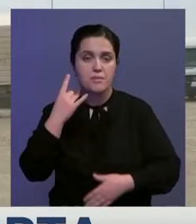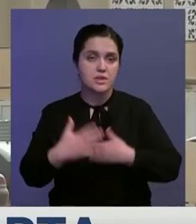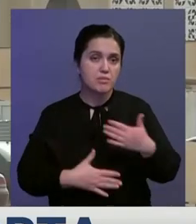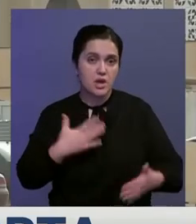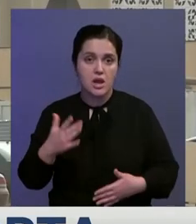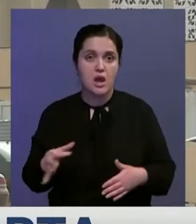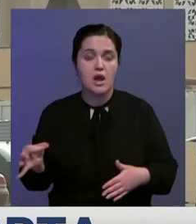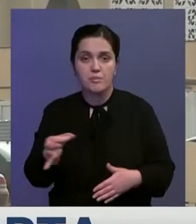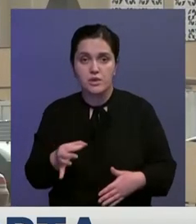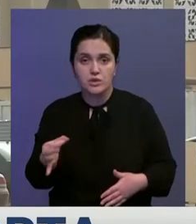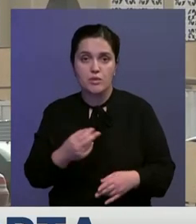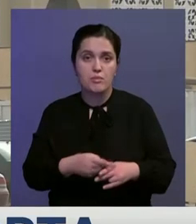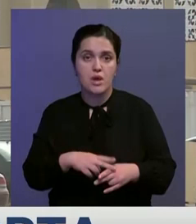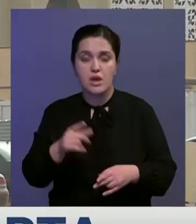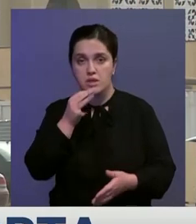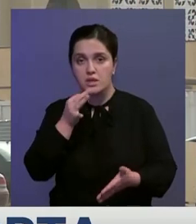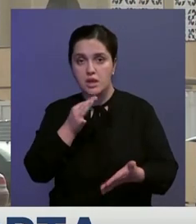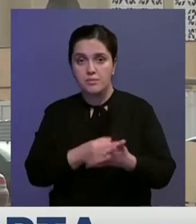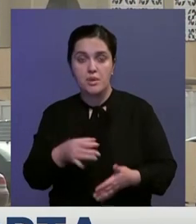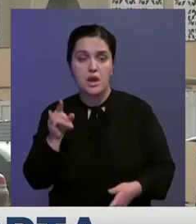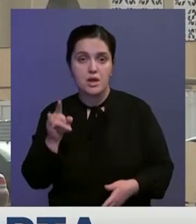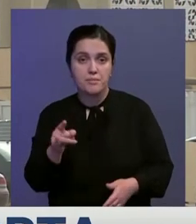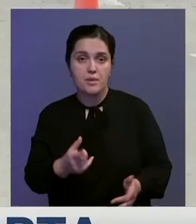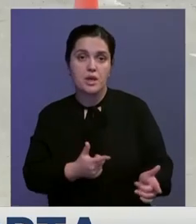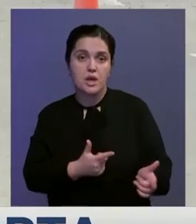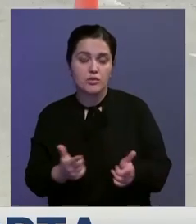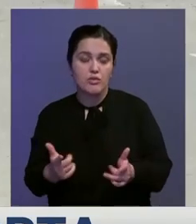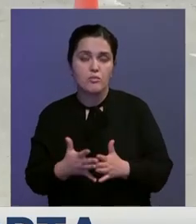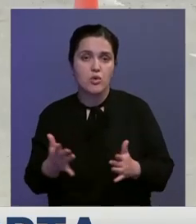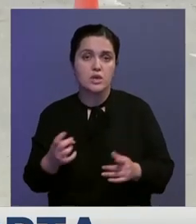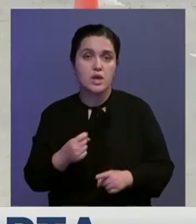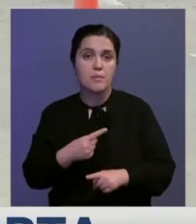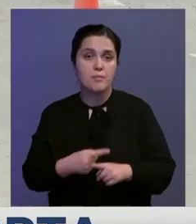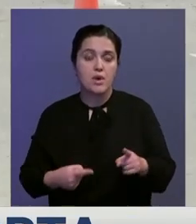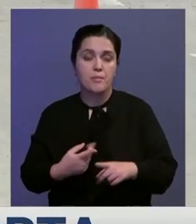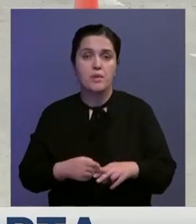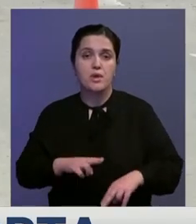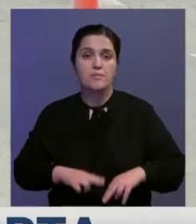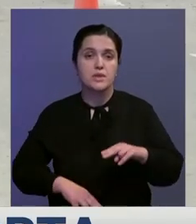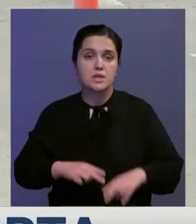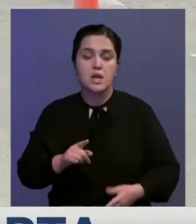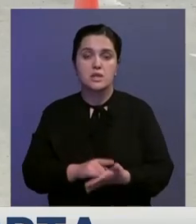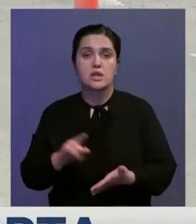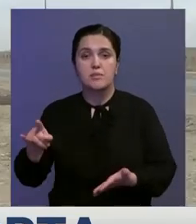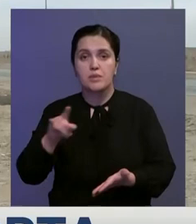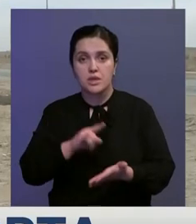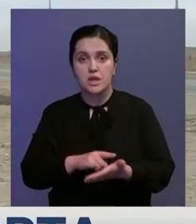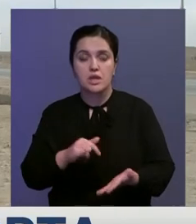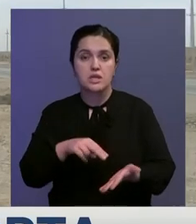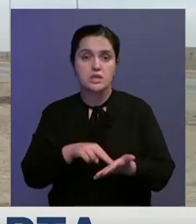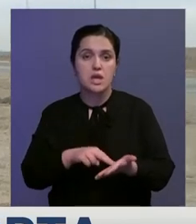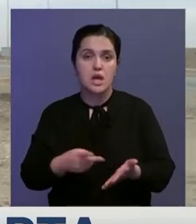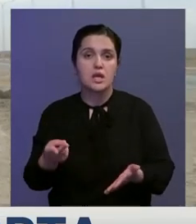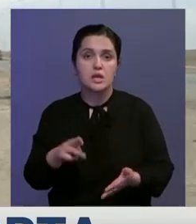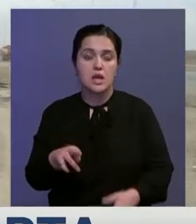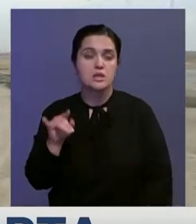областном акимате ситуацию прокомментировали. Аэропорт готов больше, чем наполовину. Возведены терминал, взлетная полоса и стоянка для